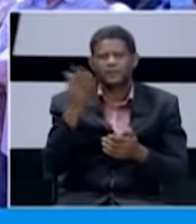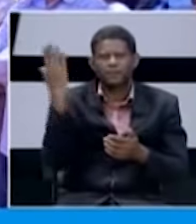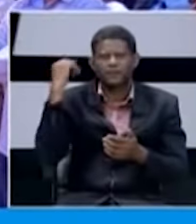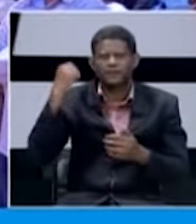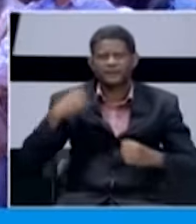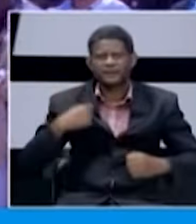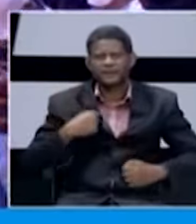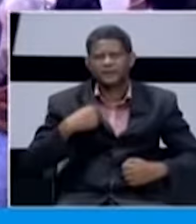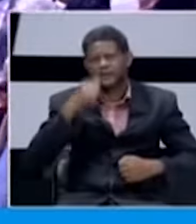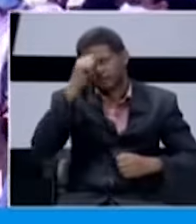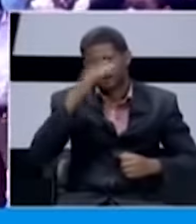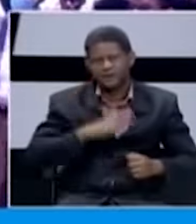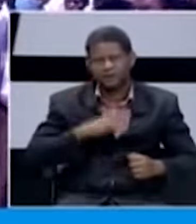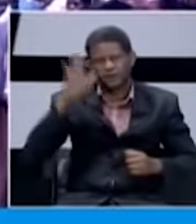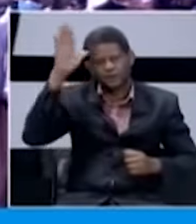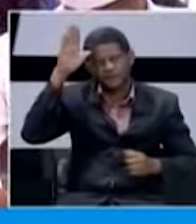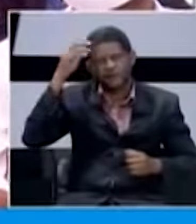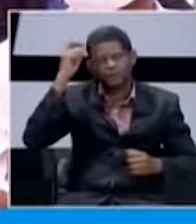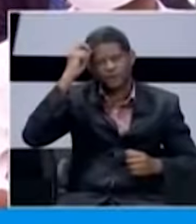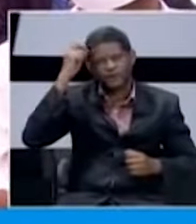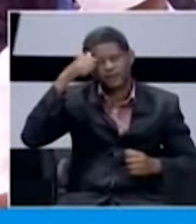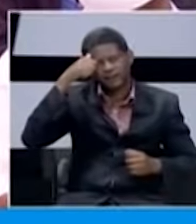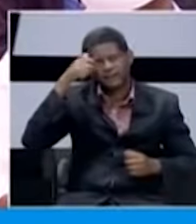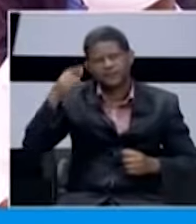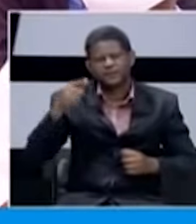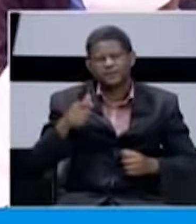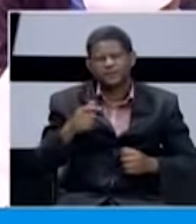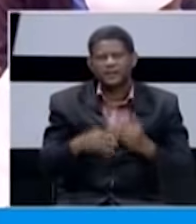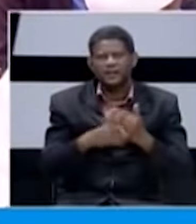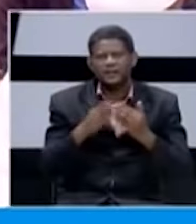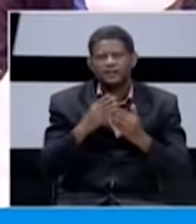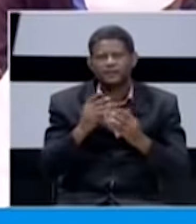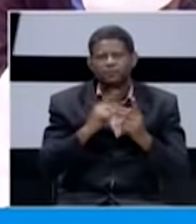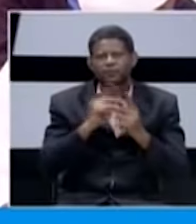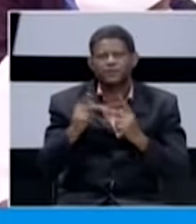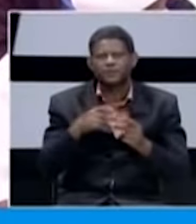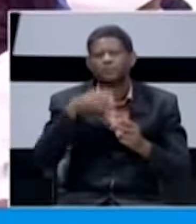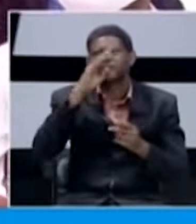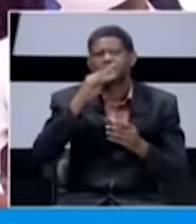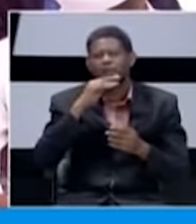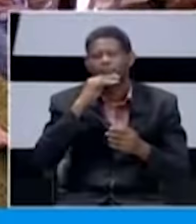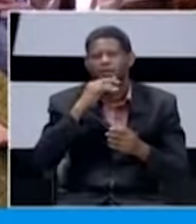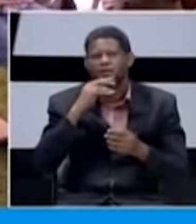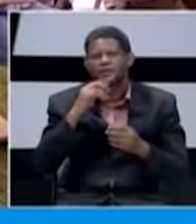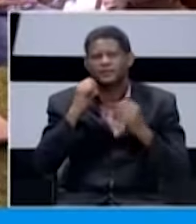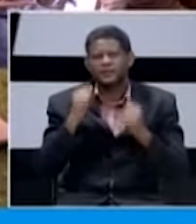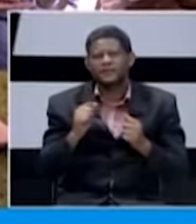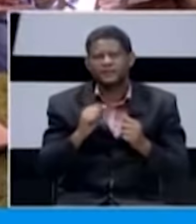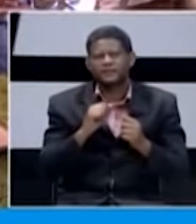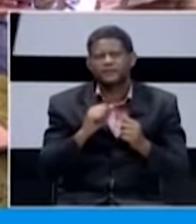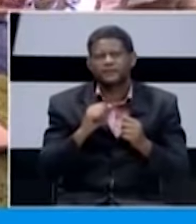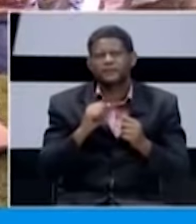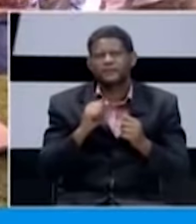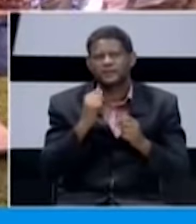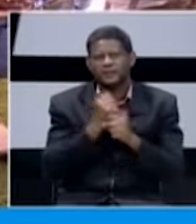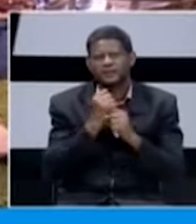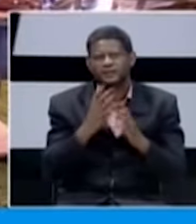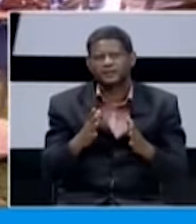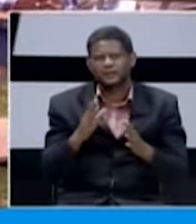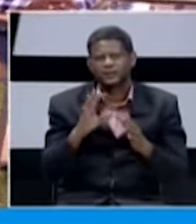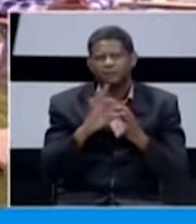ኣይተ ጎበዛይ ወልደ ኣረጋይ እቲ ዝተሃነፀ ፕሮጀክት መስተማይ ክእለትን ብቕዓትን ሰራሕተኛታት ማሕበራዊ ረድኤት ትግራይ ዘርአየ እዩ